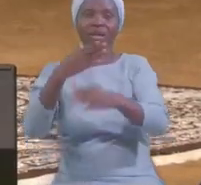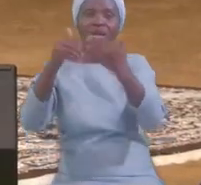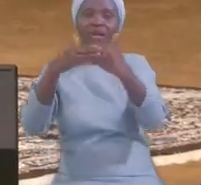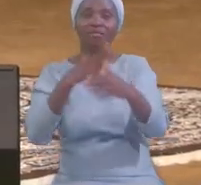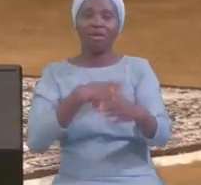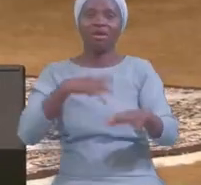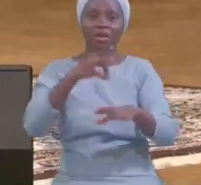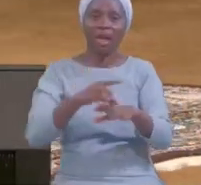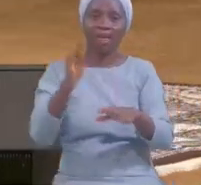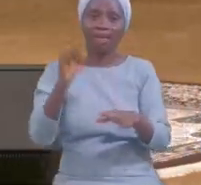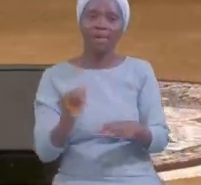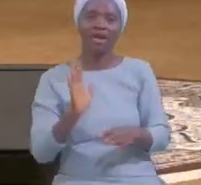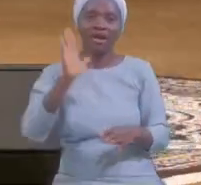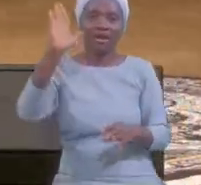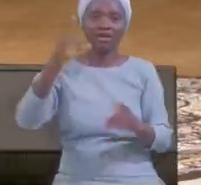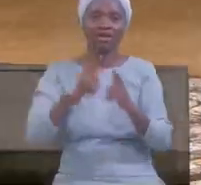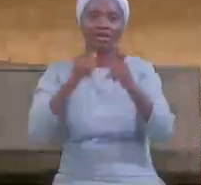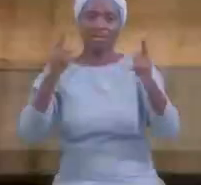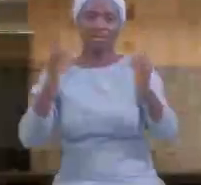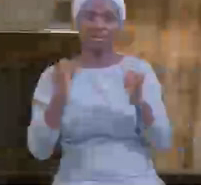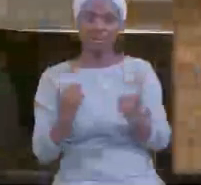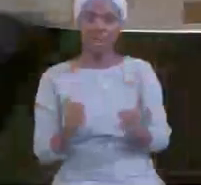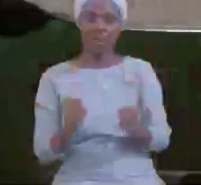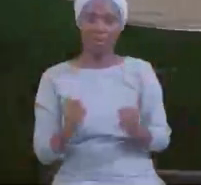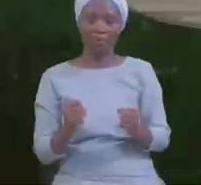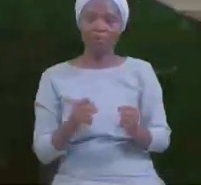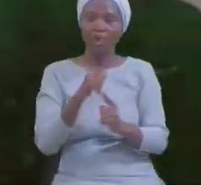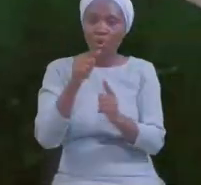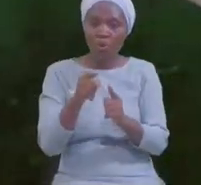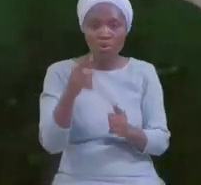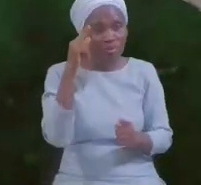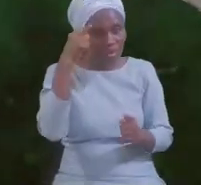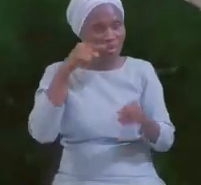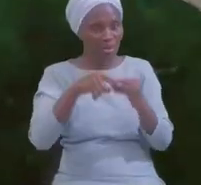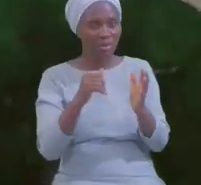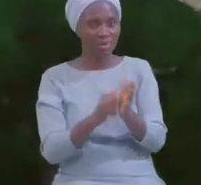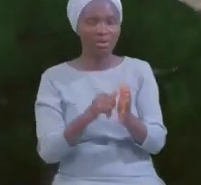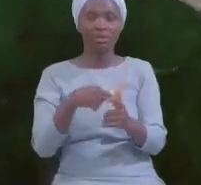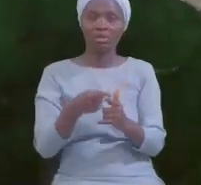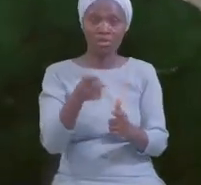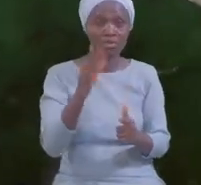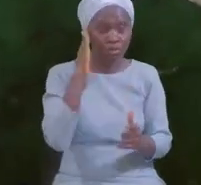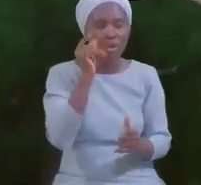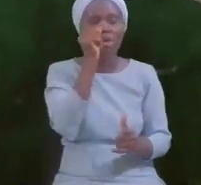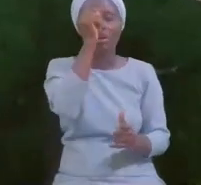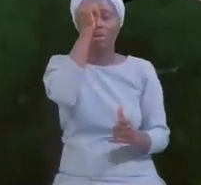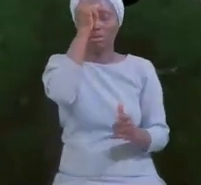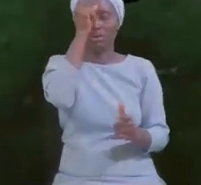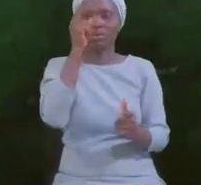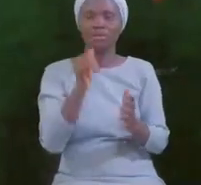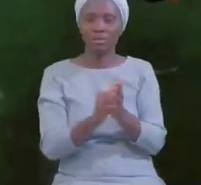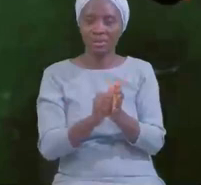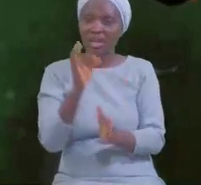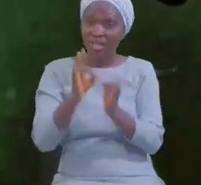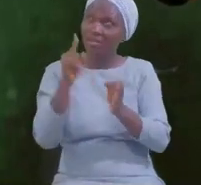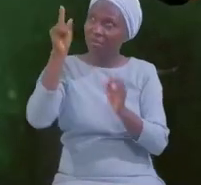sa grande puissance. Quand vous pensez à cela, vous allez comprendre que s'il peut faire ça et la